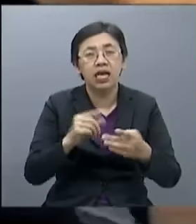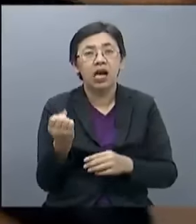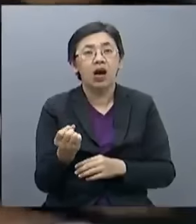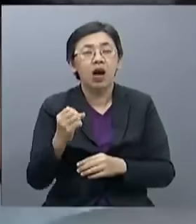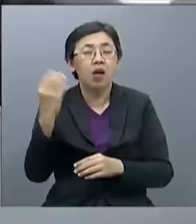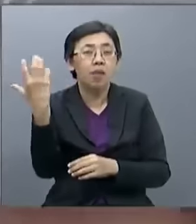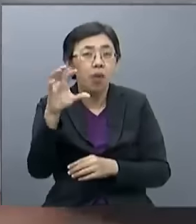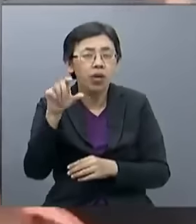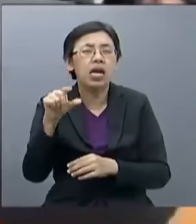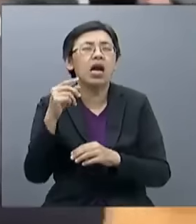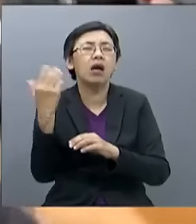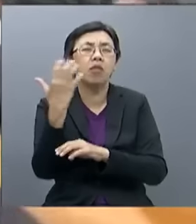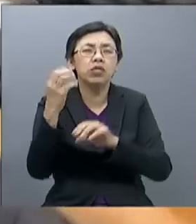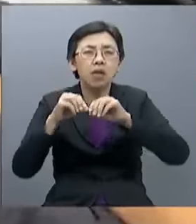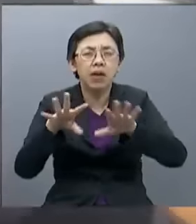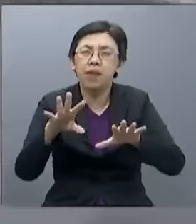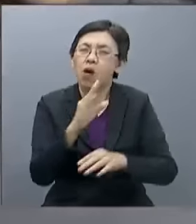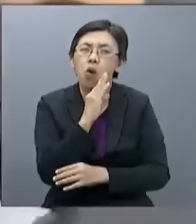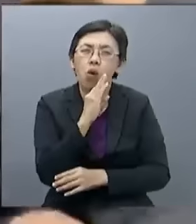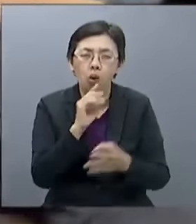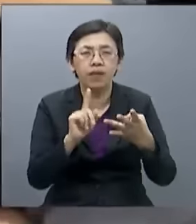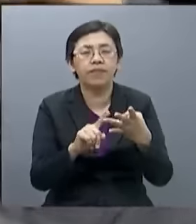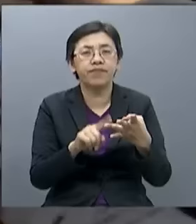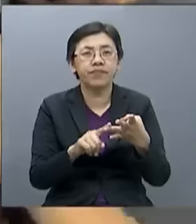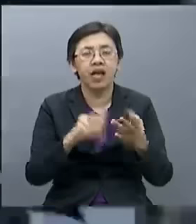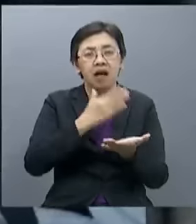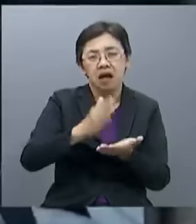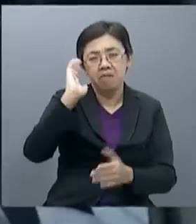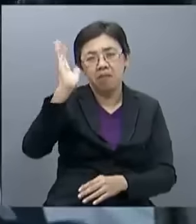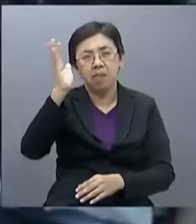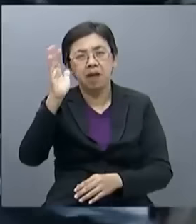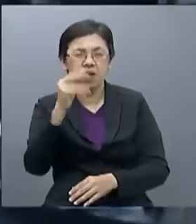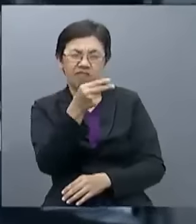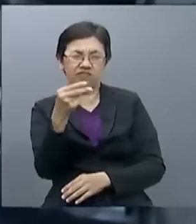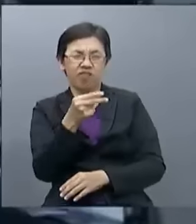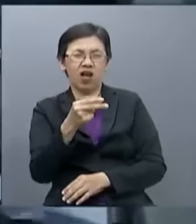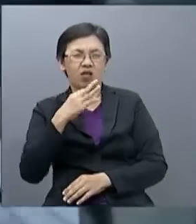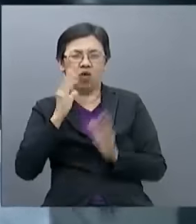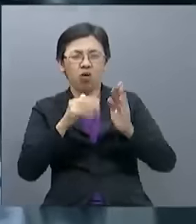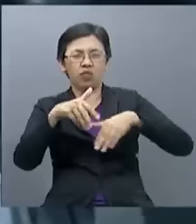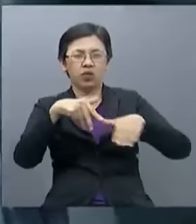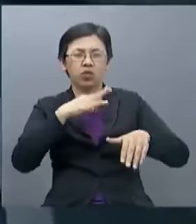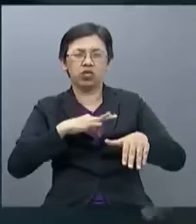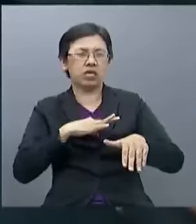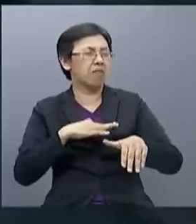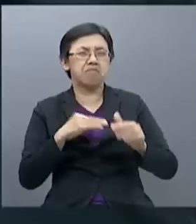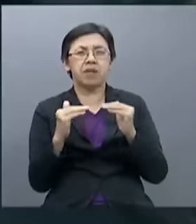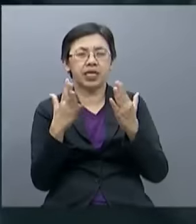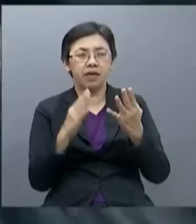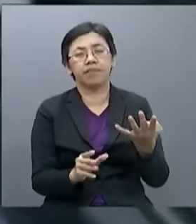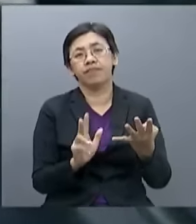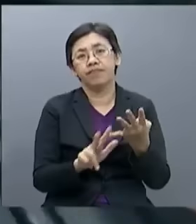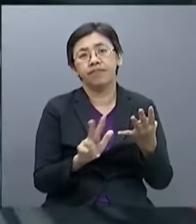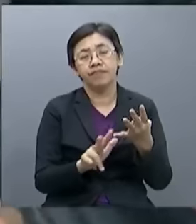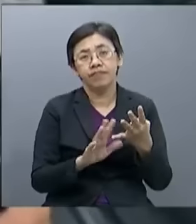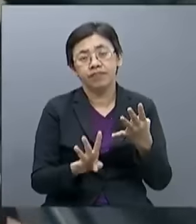ซึ่งบิดเบือนหรือข้อมูลอันเป็นเท็จร่วมกันโฆษณาโดยใช้ข้อความที่ไม่เป็นธรรมต่อผู้บริโภคร่วมกันเจตนาก่อ